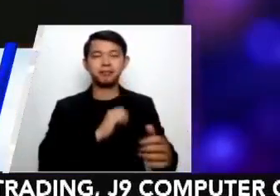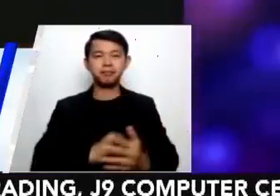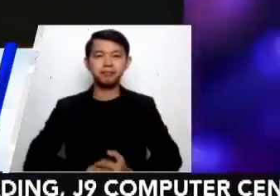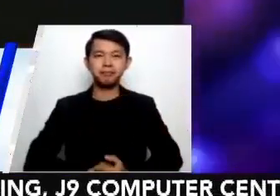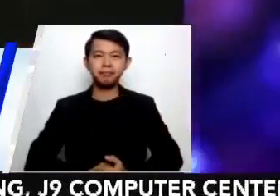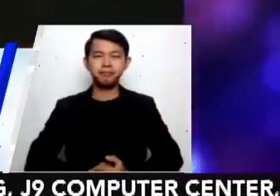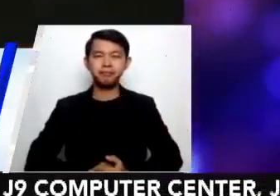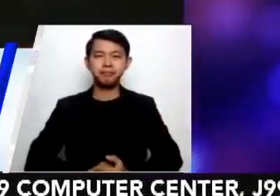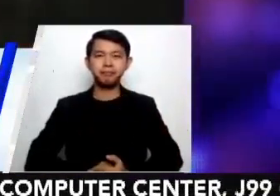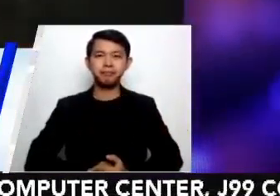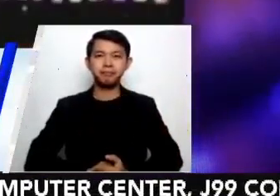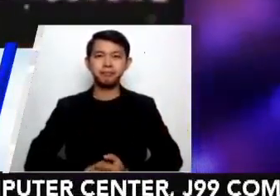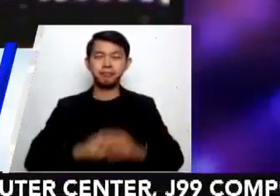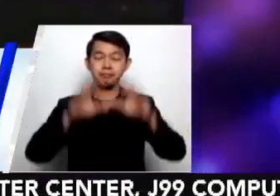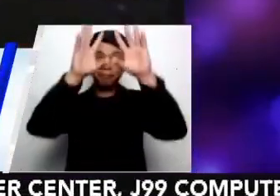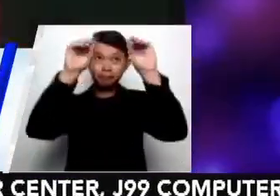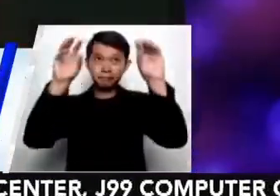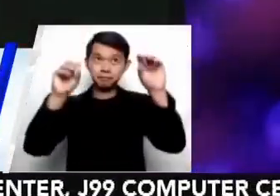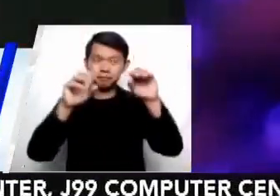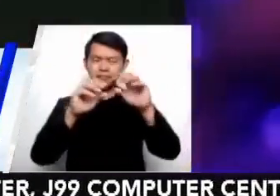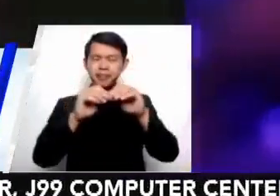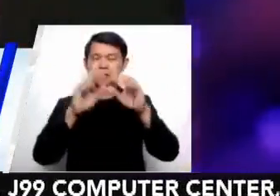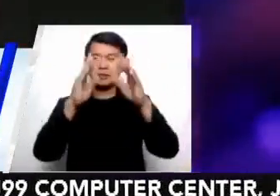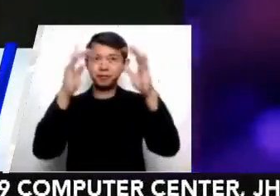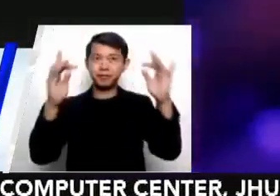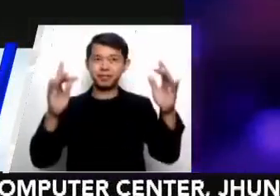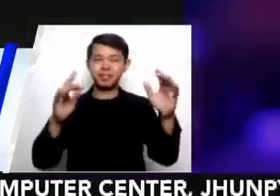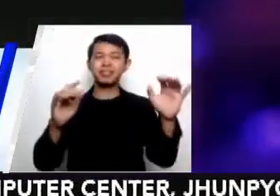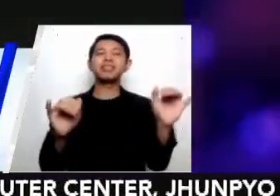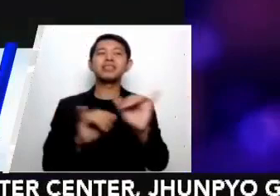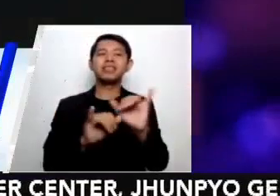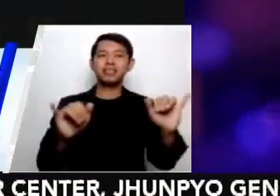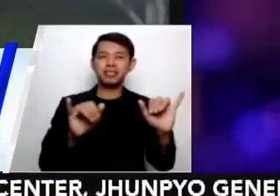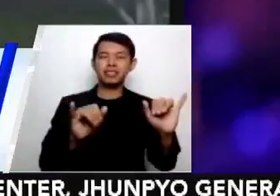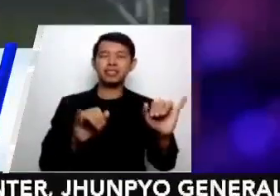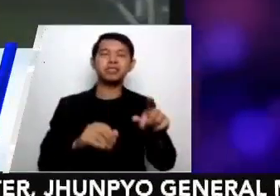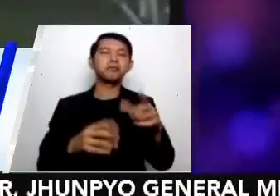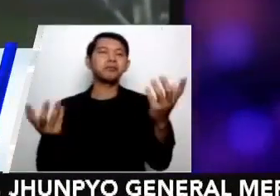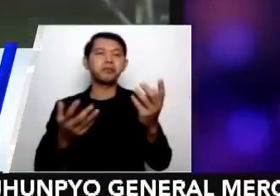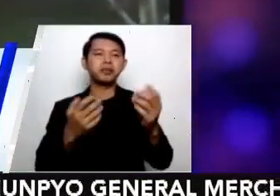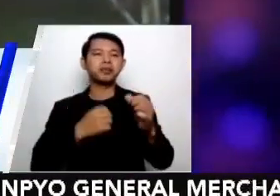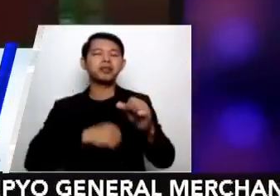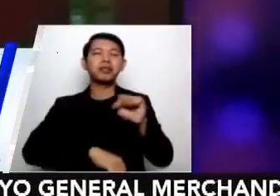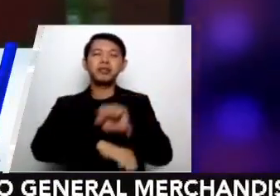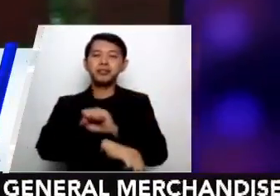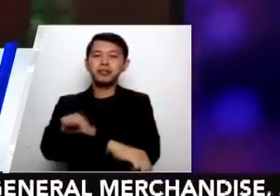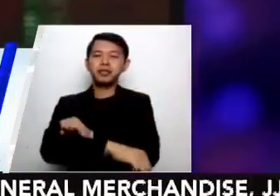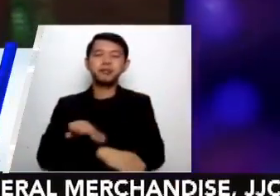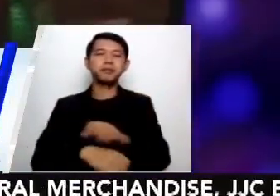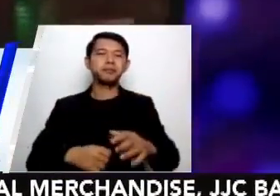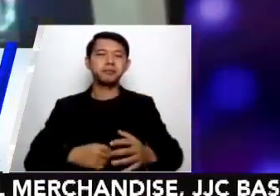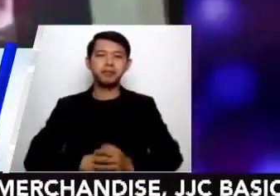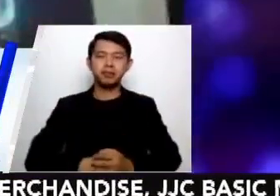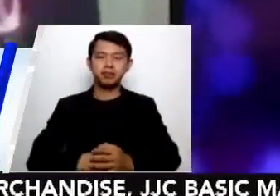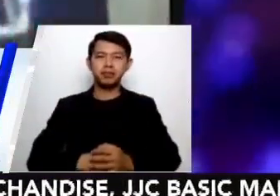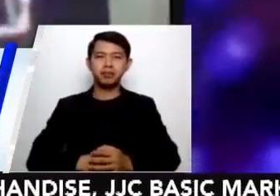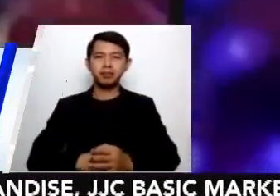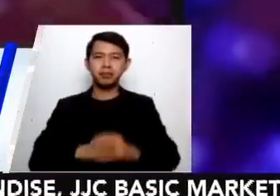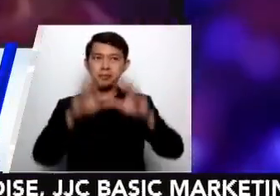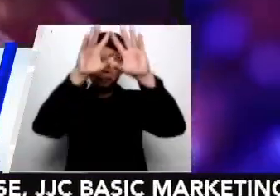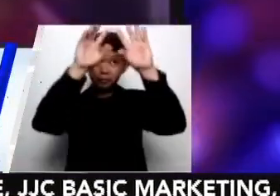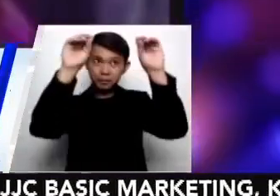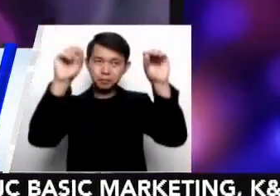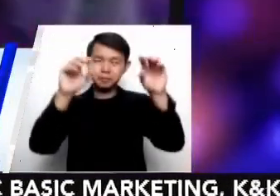Lantern Festival din ang bida sa Canavid Eastern Samar. 14 na higanteng parola ang pinailawan at nagtagisan ng ganda